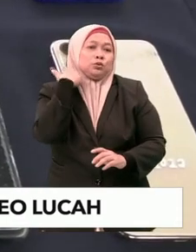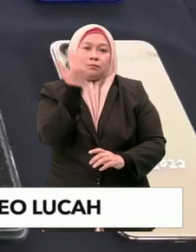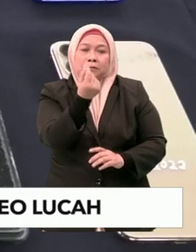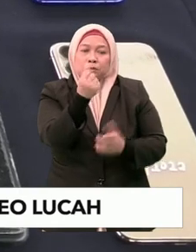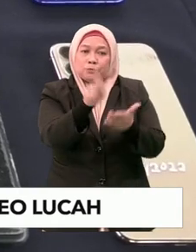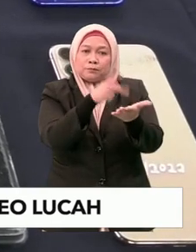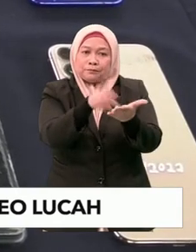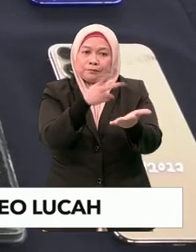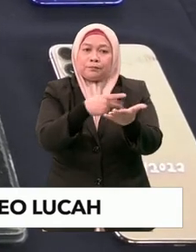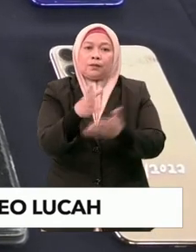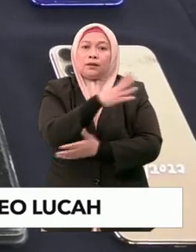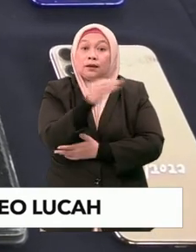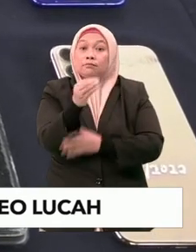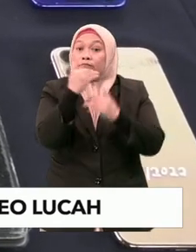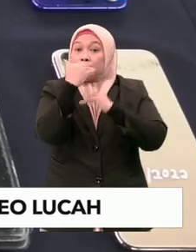manusia